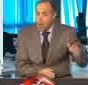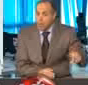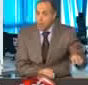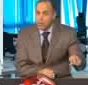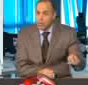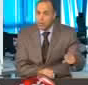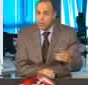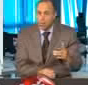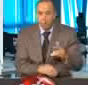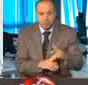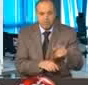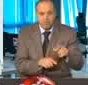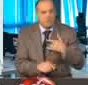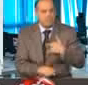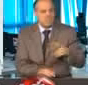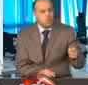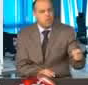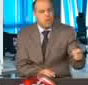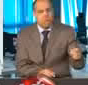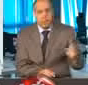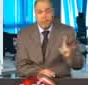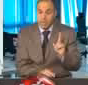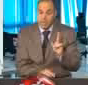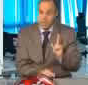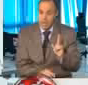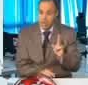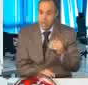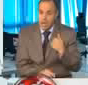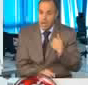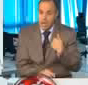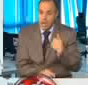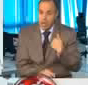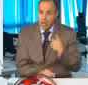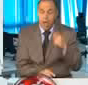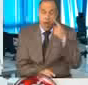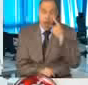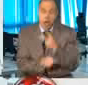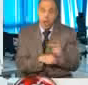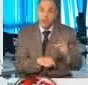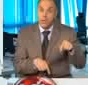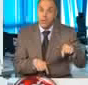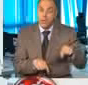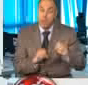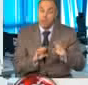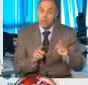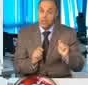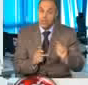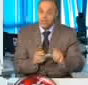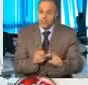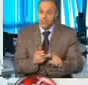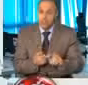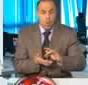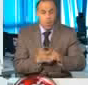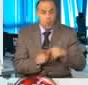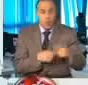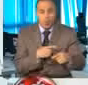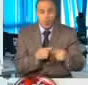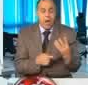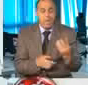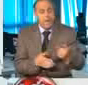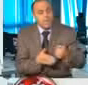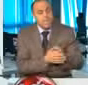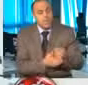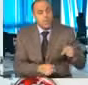عادش تاثر في برشا عباد، يلزم ندق ونقوص الخطر وناكد انه كل يوم فما 4 قتلى